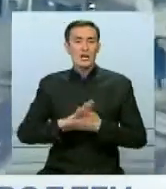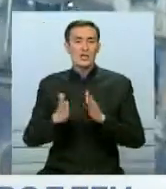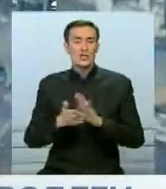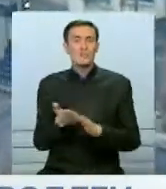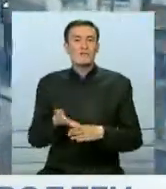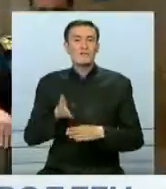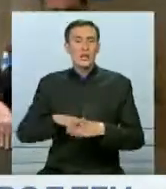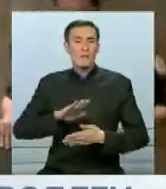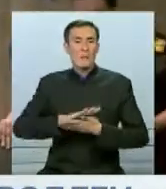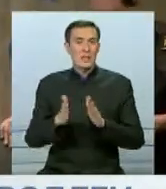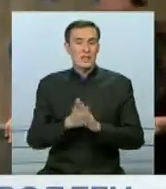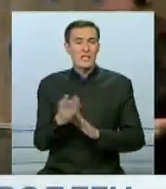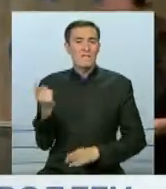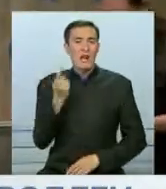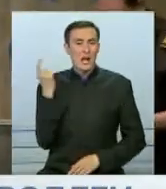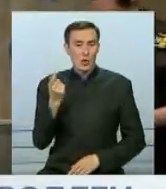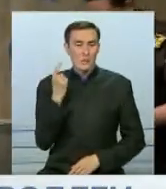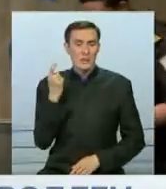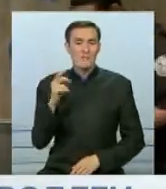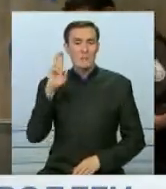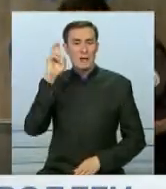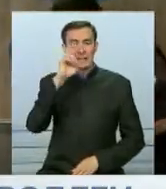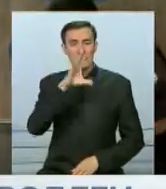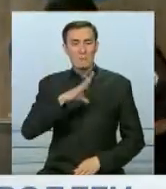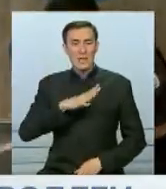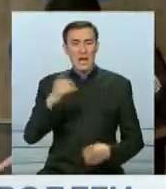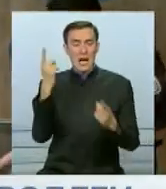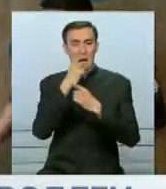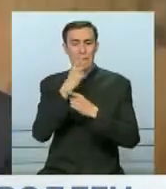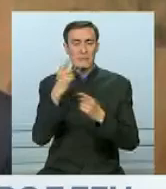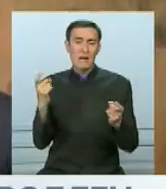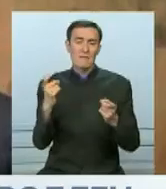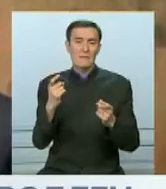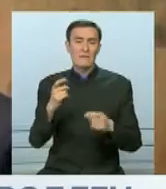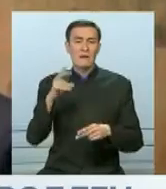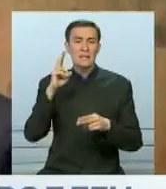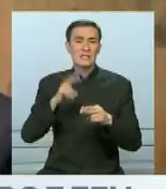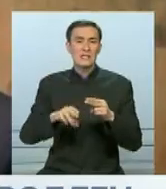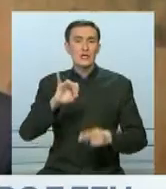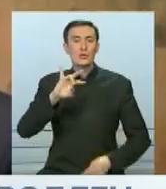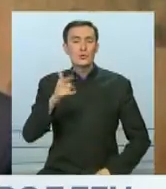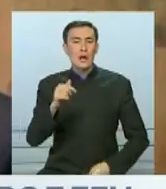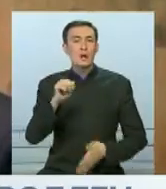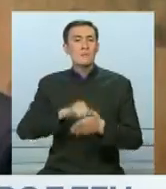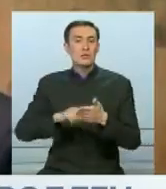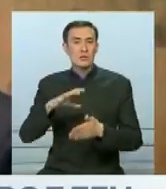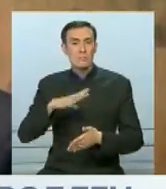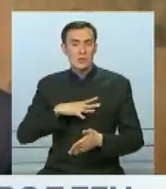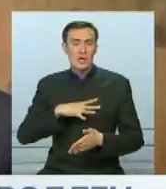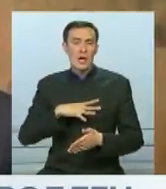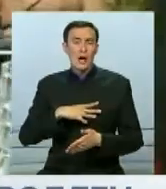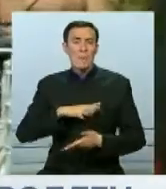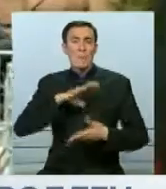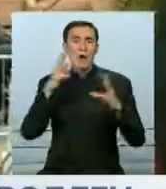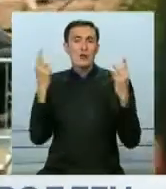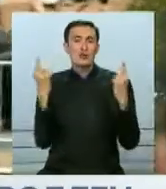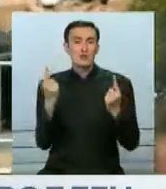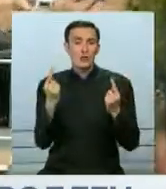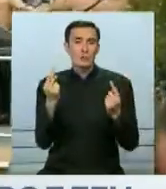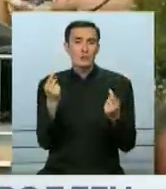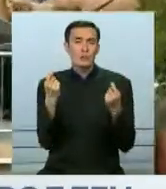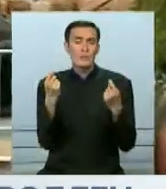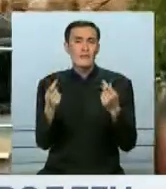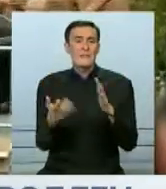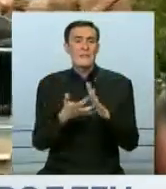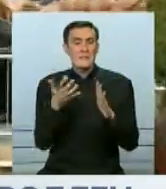чрезвычайного положения в экономической сфере Рио-де-Жанейро был объявлен в конце июня прошлого года. Причиной такого шага стал огромный бюджетный дефицит,